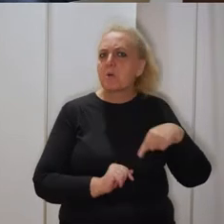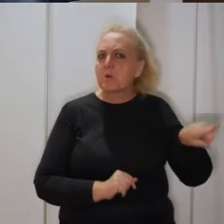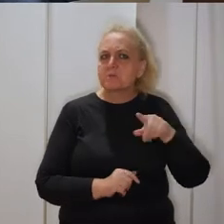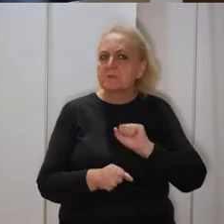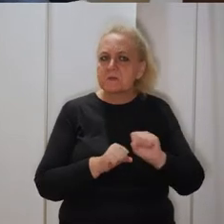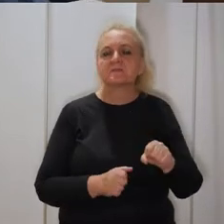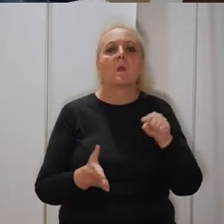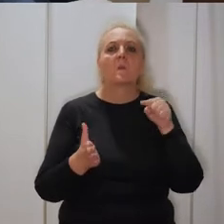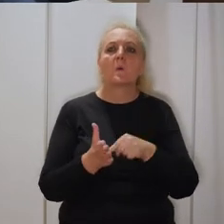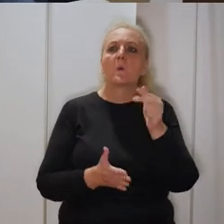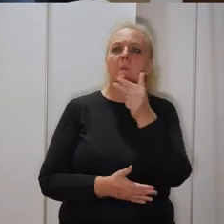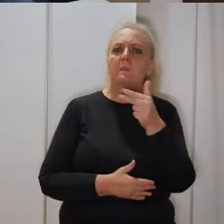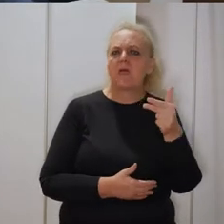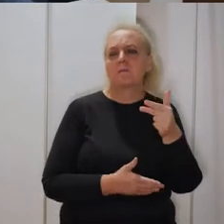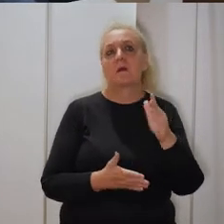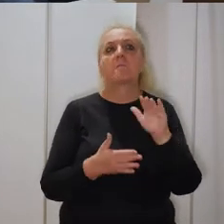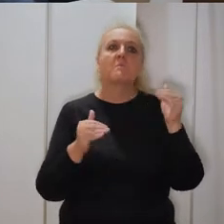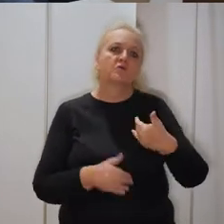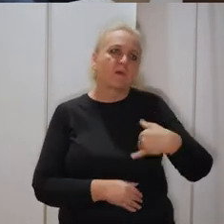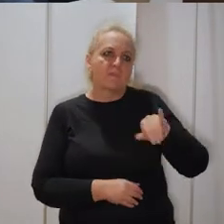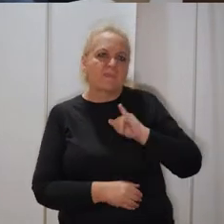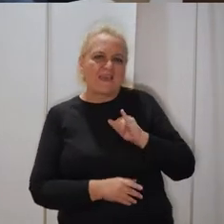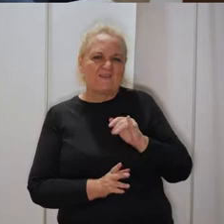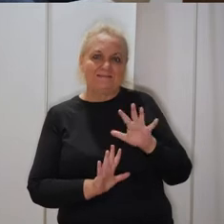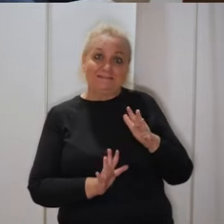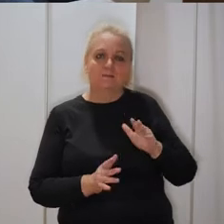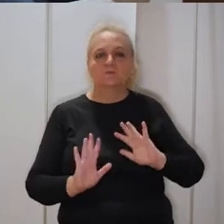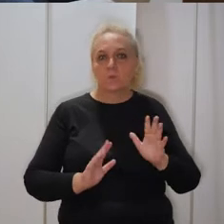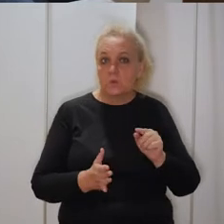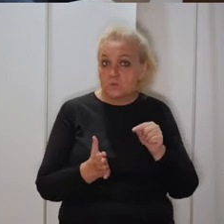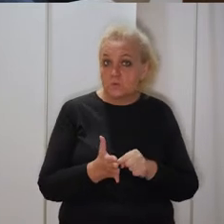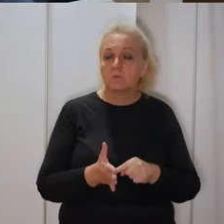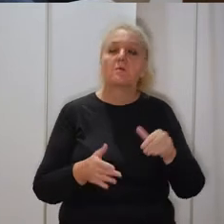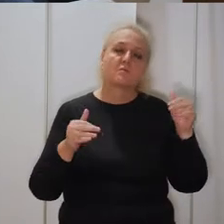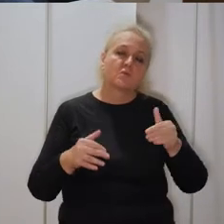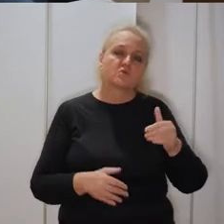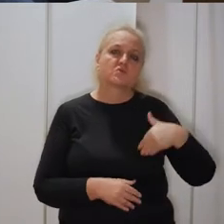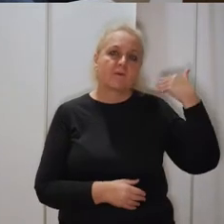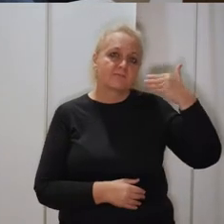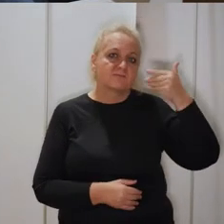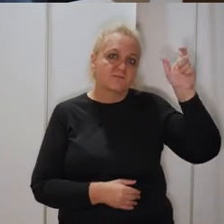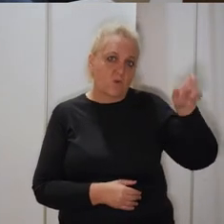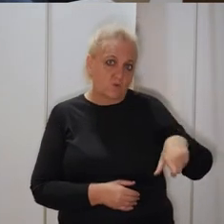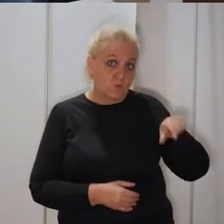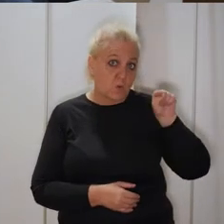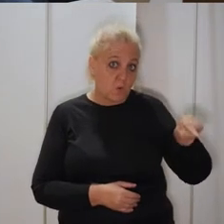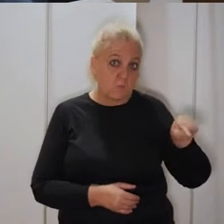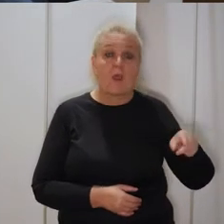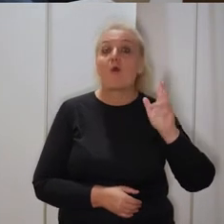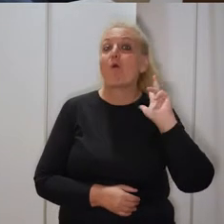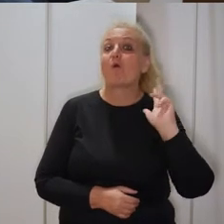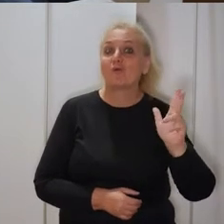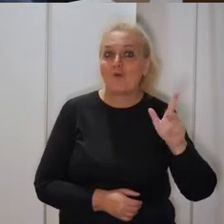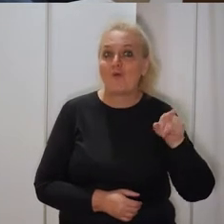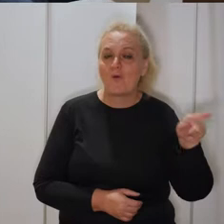który jest niewygodny w jakiś sposób. Może być to wypowiedź osoby, która